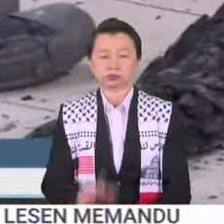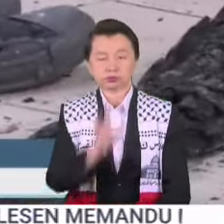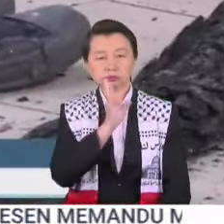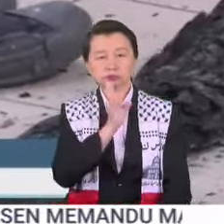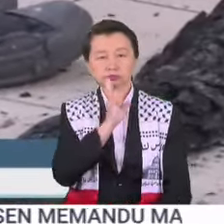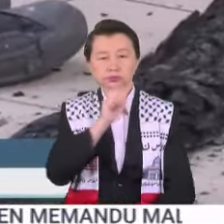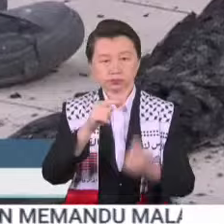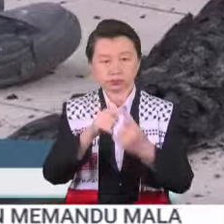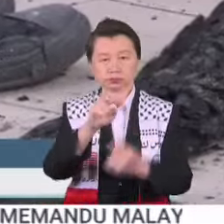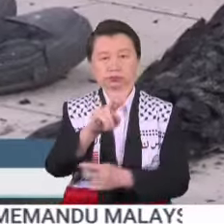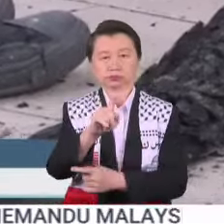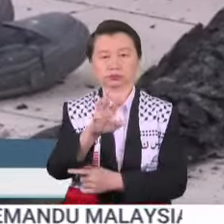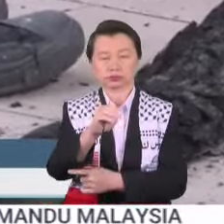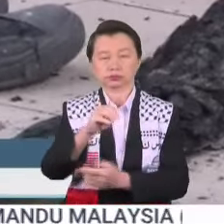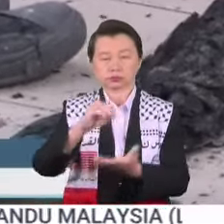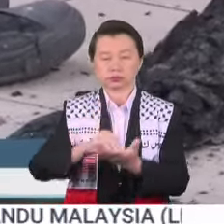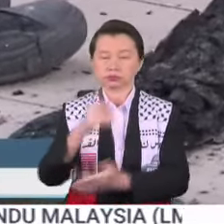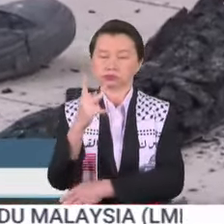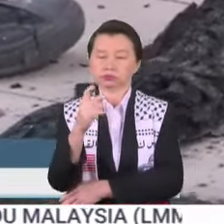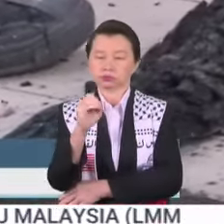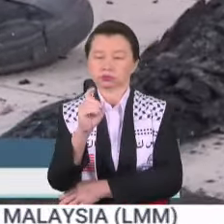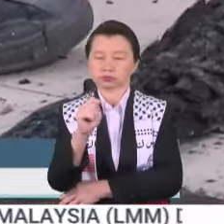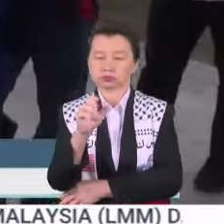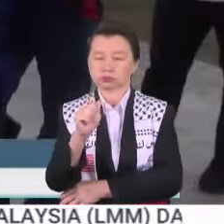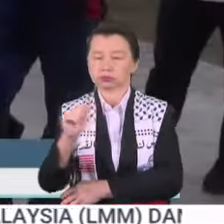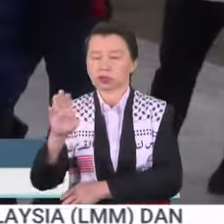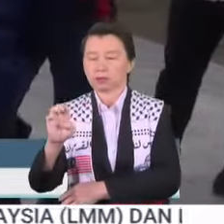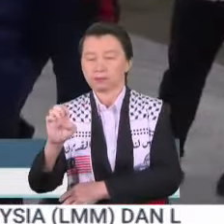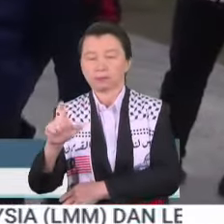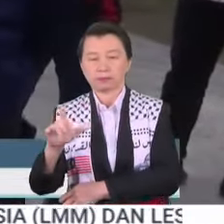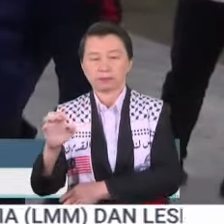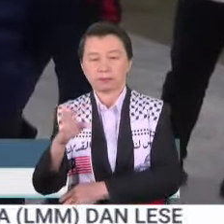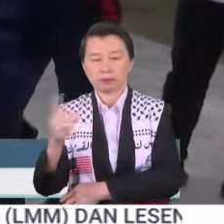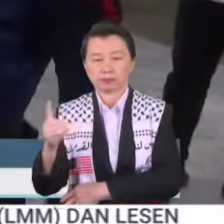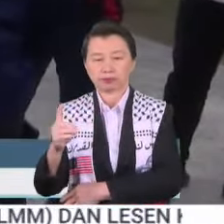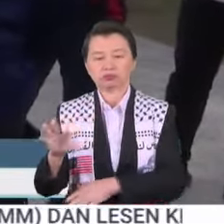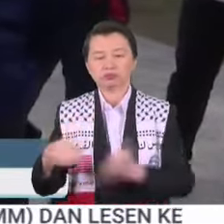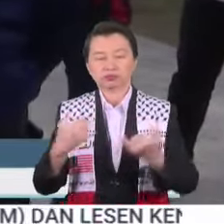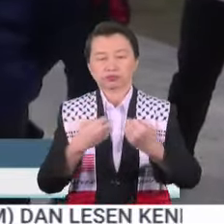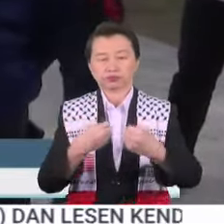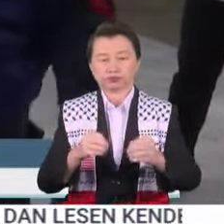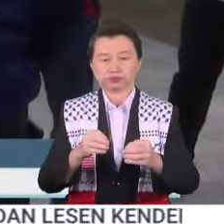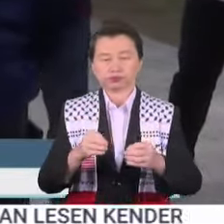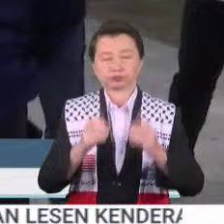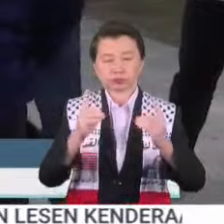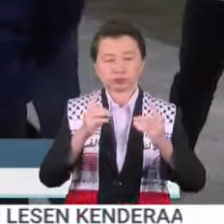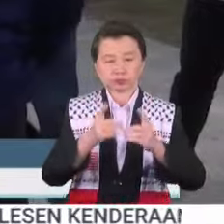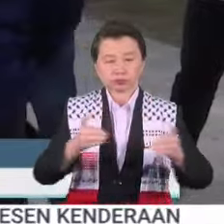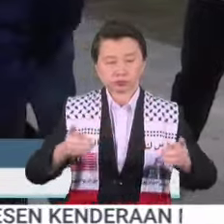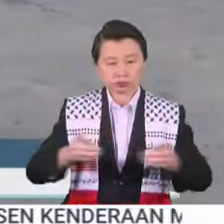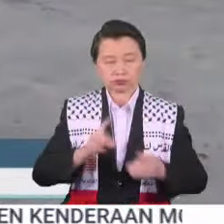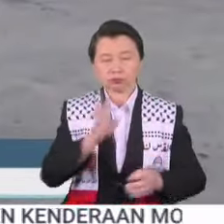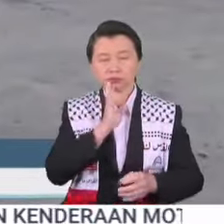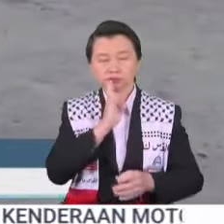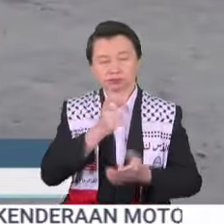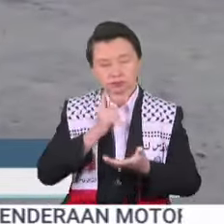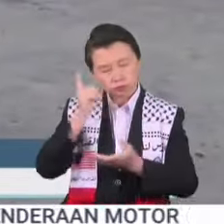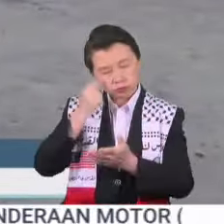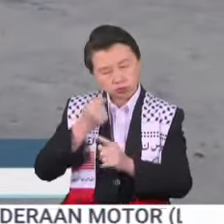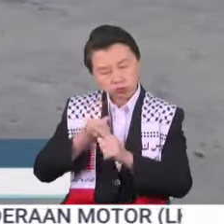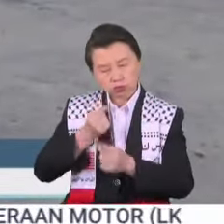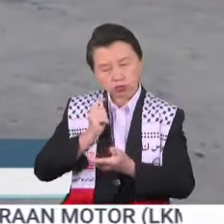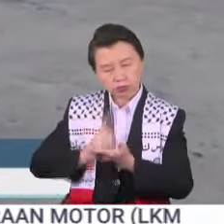Bercakap kepada RTM di Kota Belud, Pengarah Jabatan Pendidikan Negeri Datuk Raisin Saidin berkata, ia bertujuan